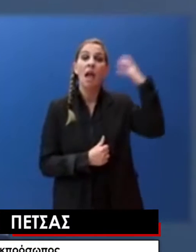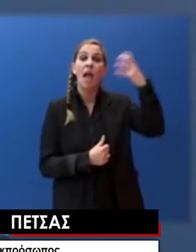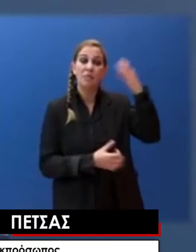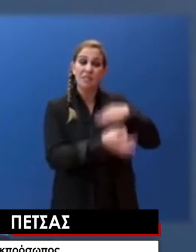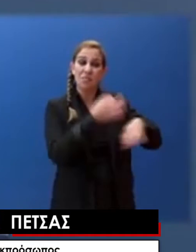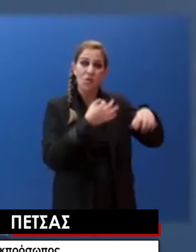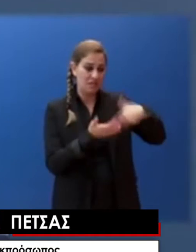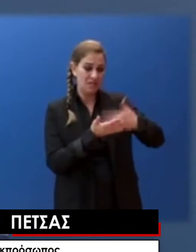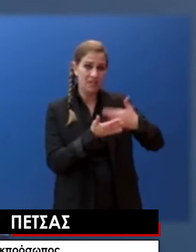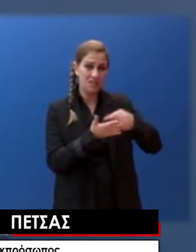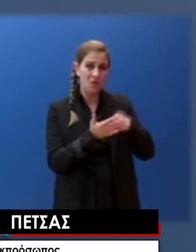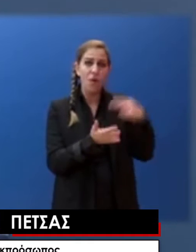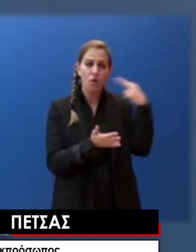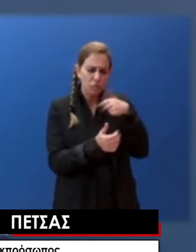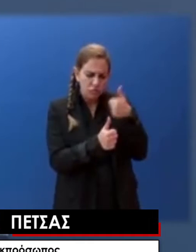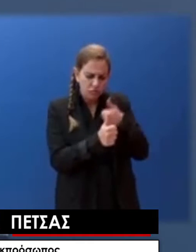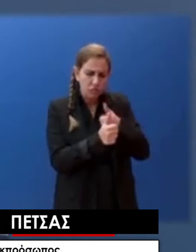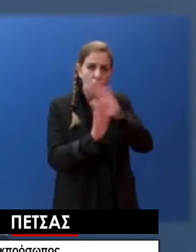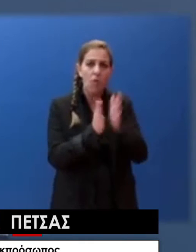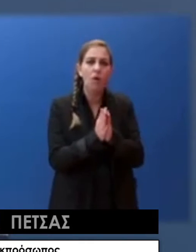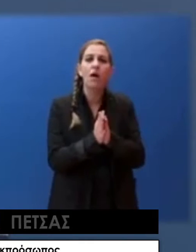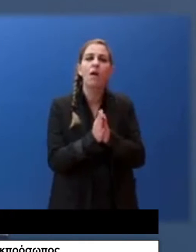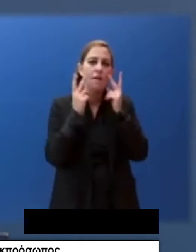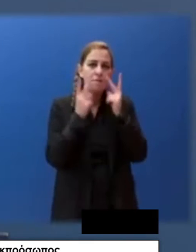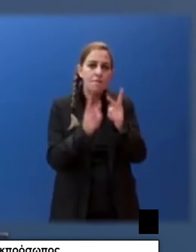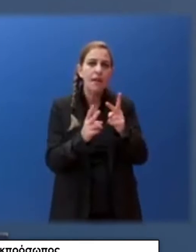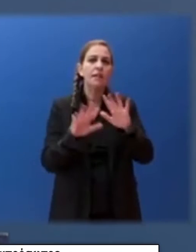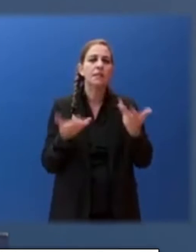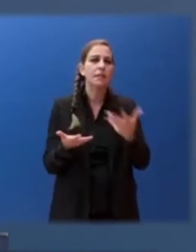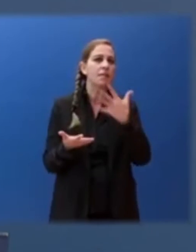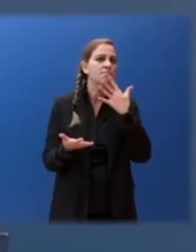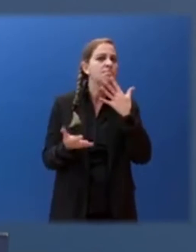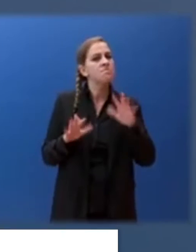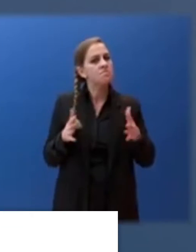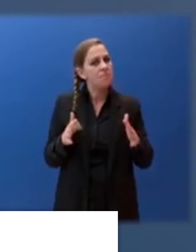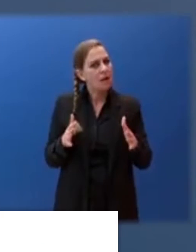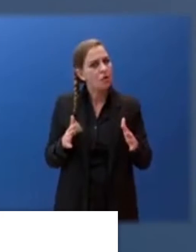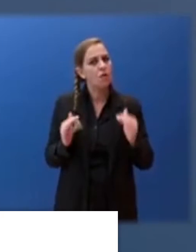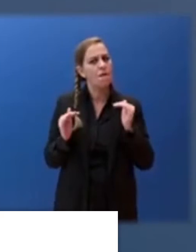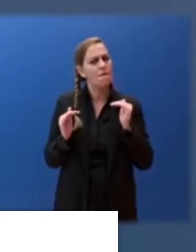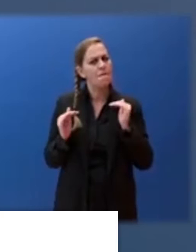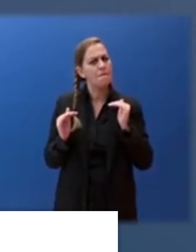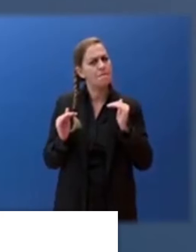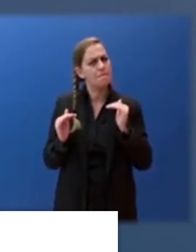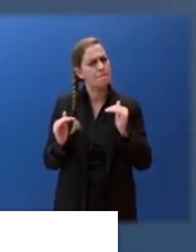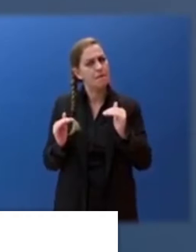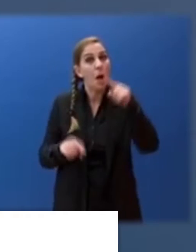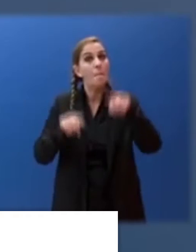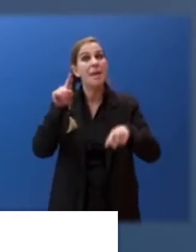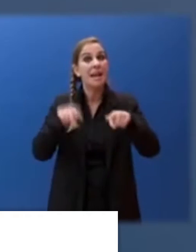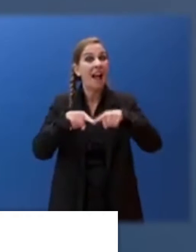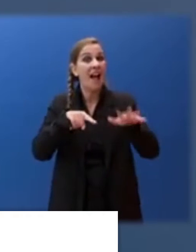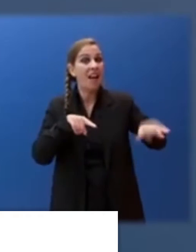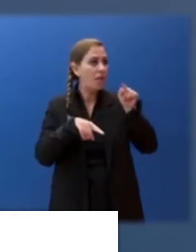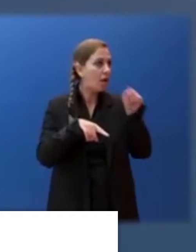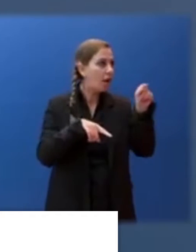που παρακολουθεί ο Πρωθυπουργός, βλέπουμε ότι υπάρχει μια σχετική σταθεροποίηση ή και πτώση σε πολλές γεωγραφικές περιοχές